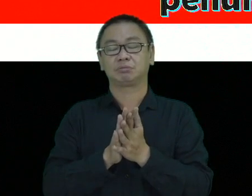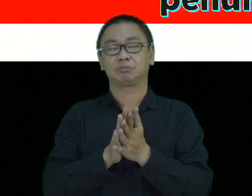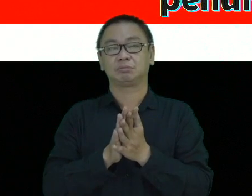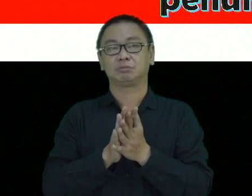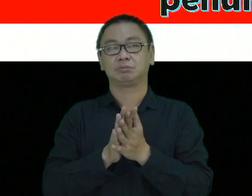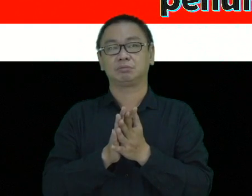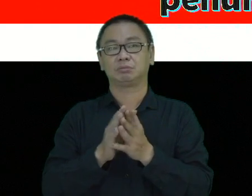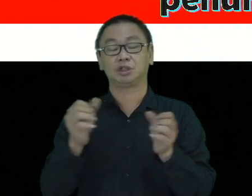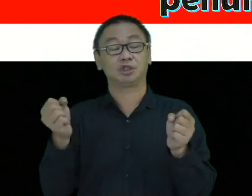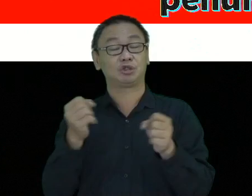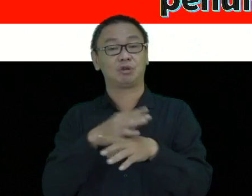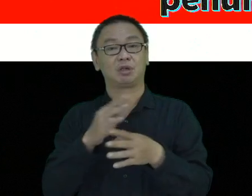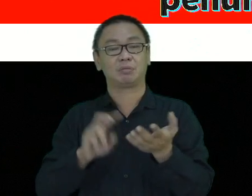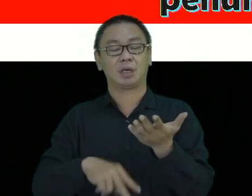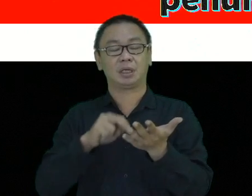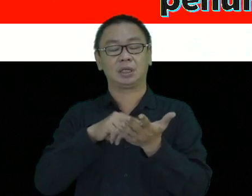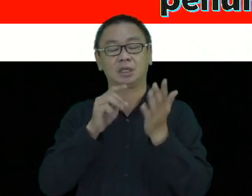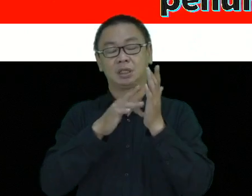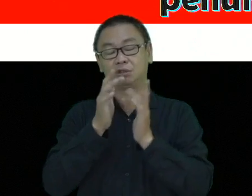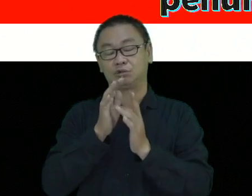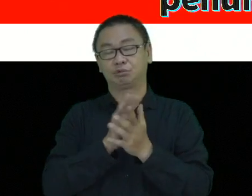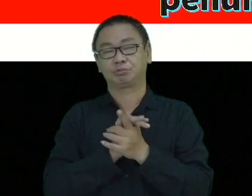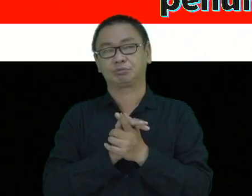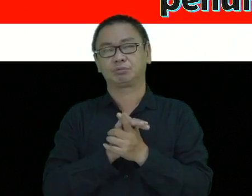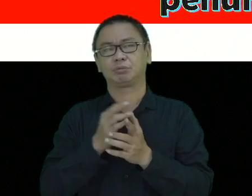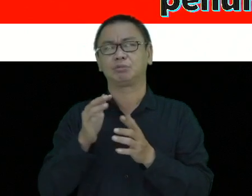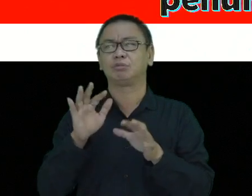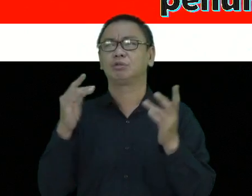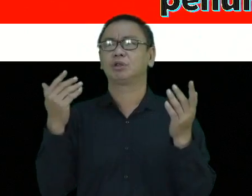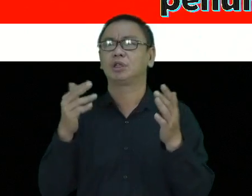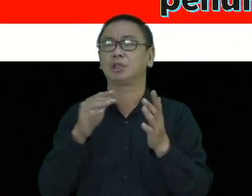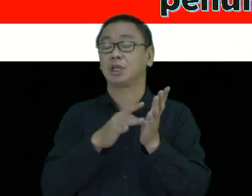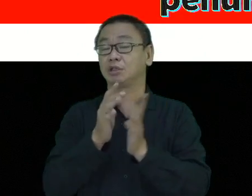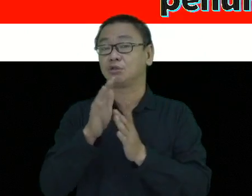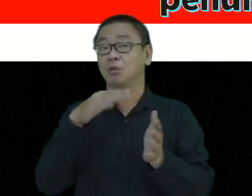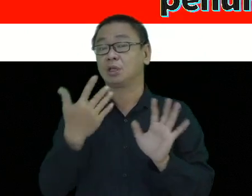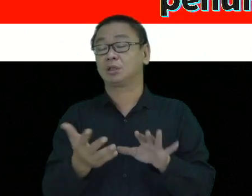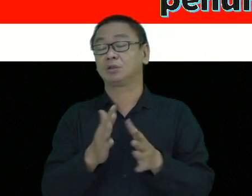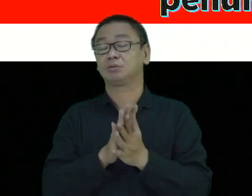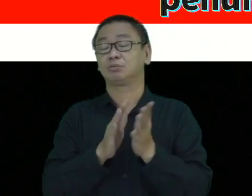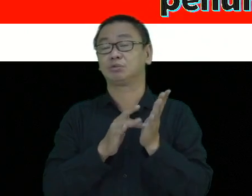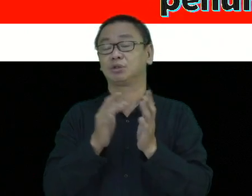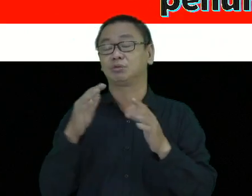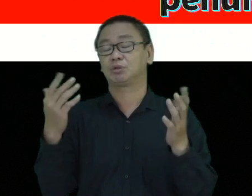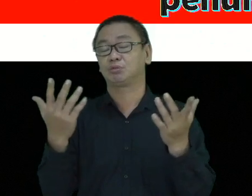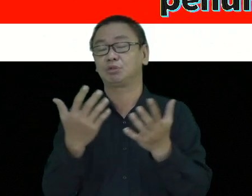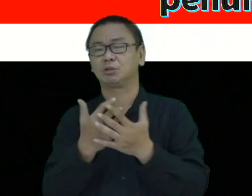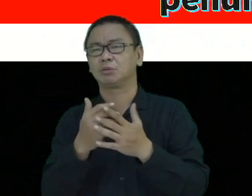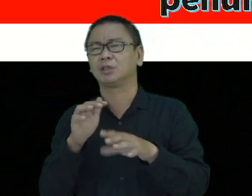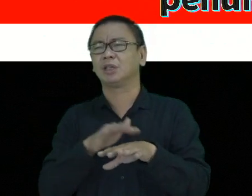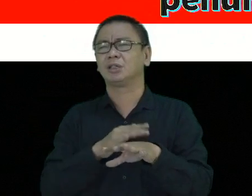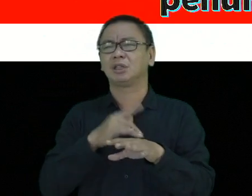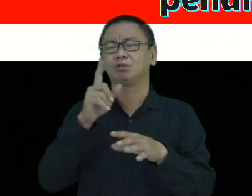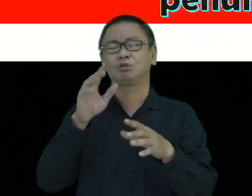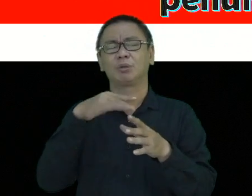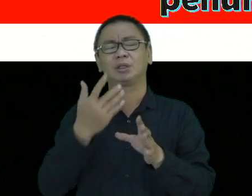Yesus mati, para murid-murid juga merasakan adanya satu kematian di dalam hidup mereka. Namun ketika